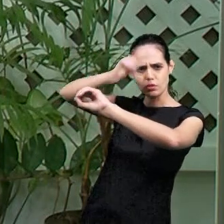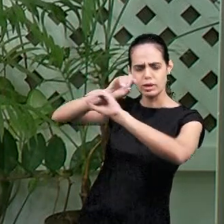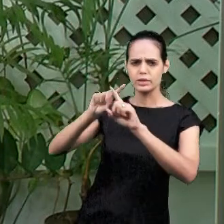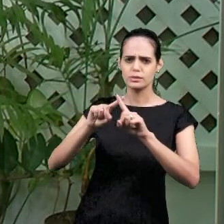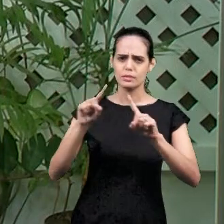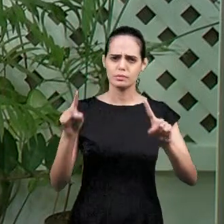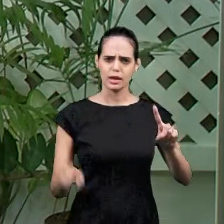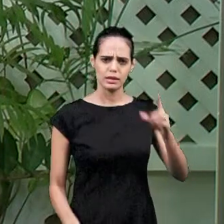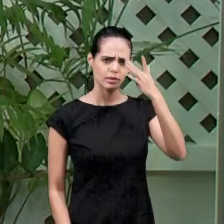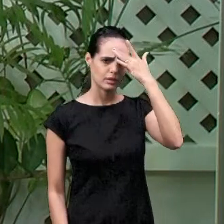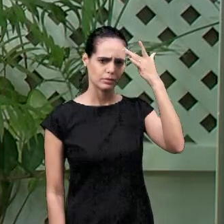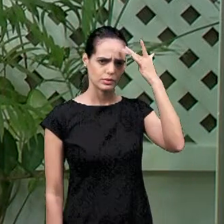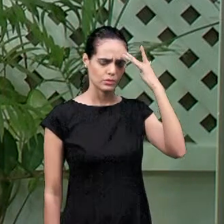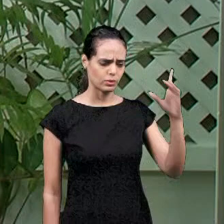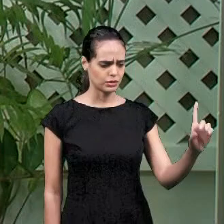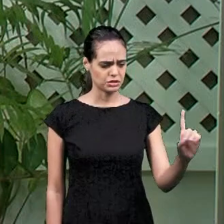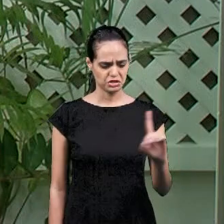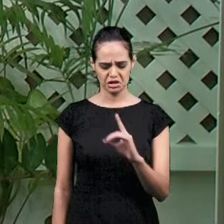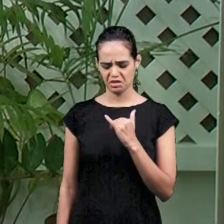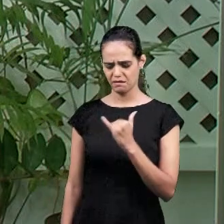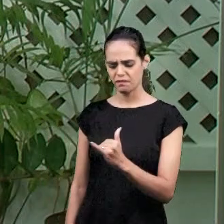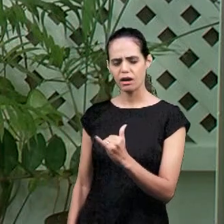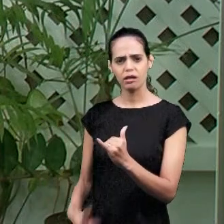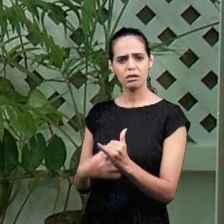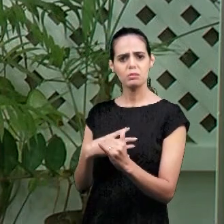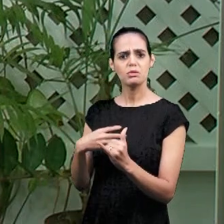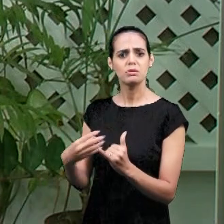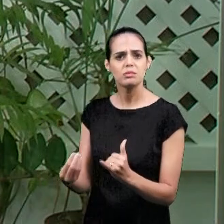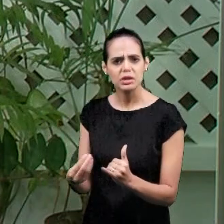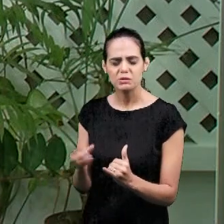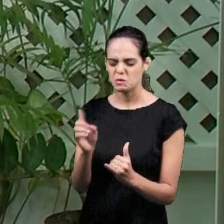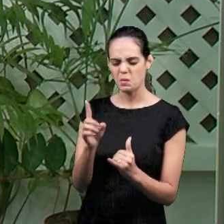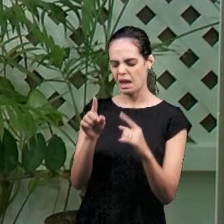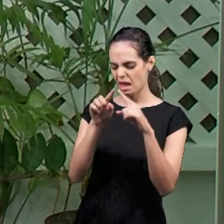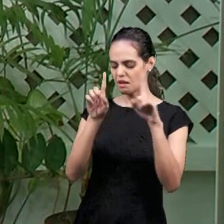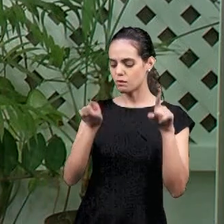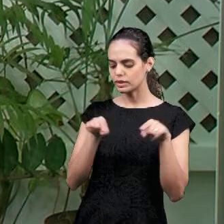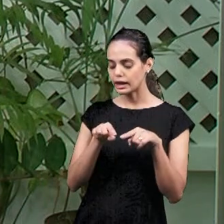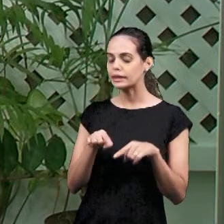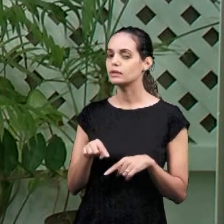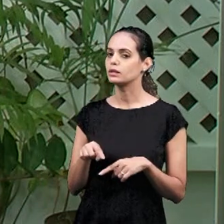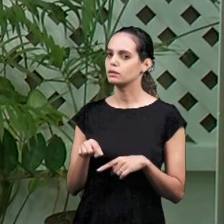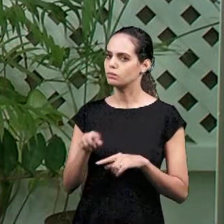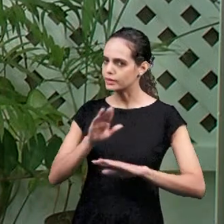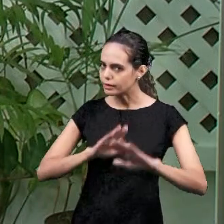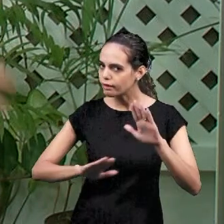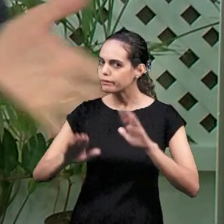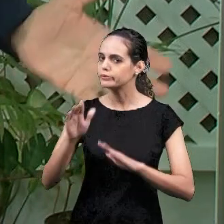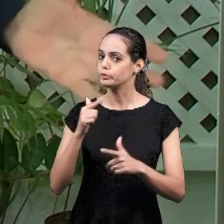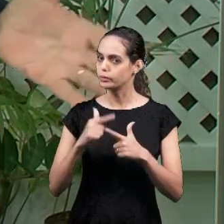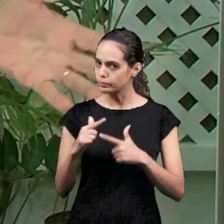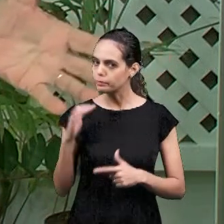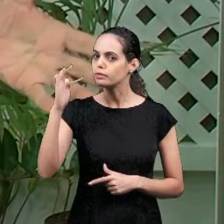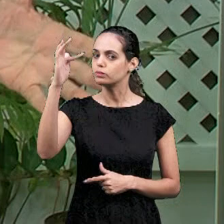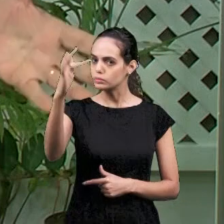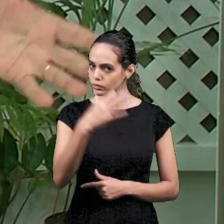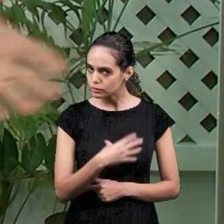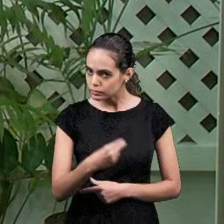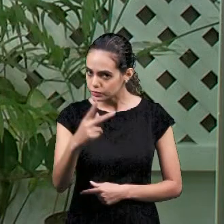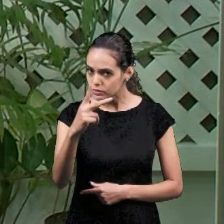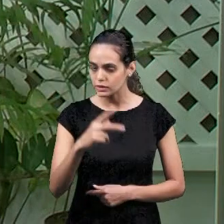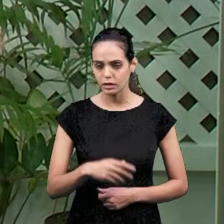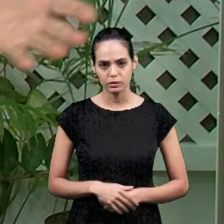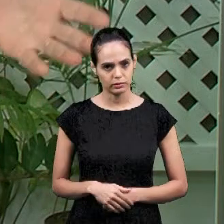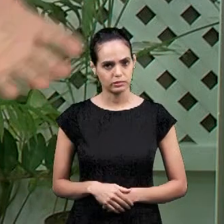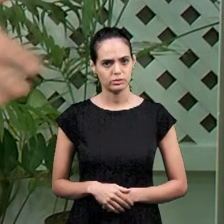a. Le citoyen, il va dire à son fils qu'il n'est pas. Il va apporter un problème pour son